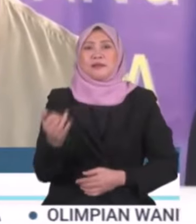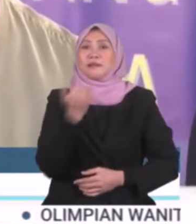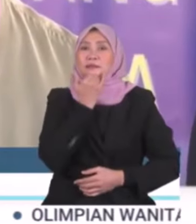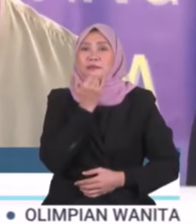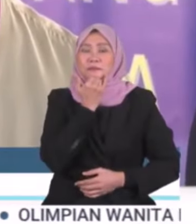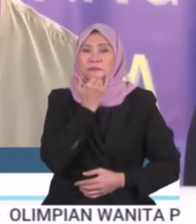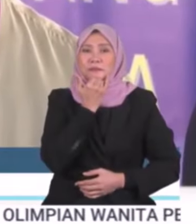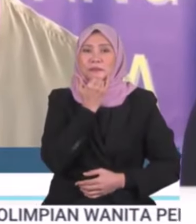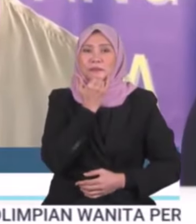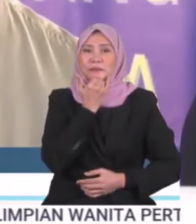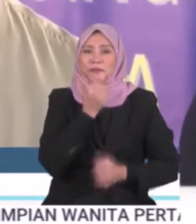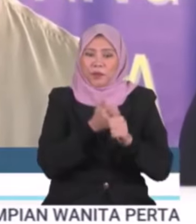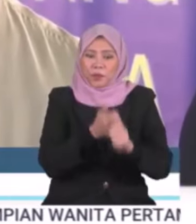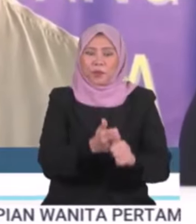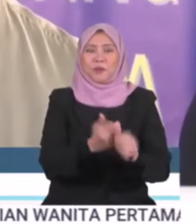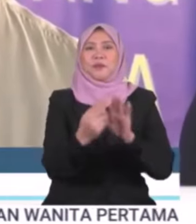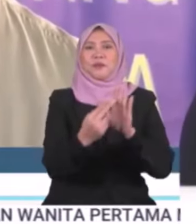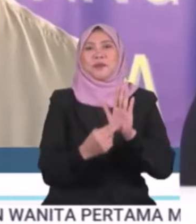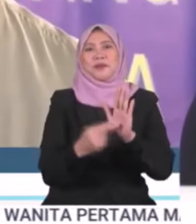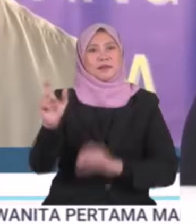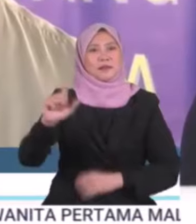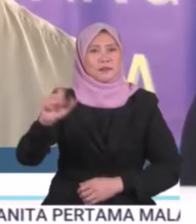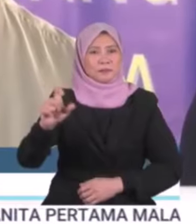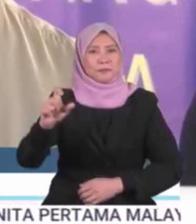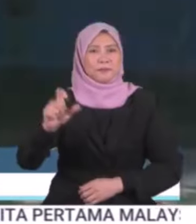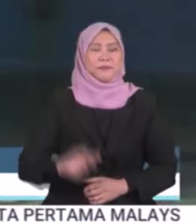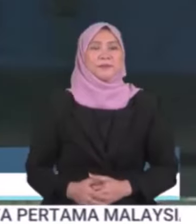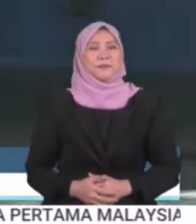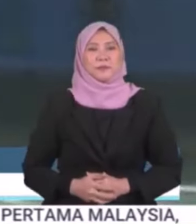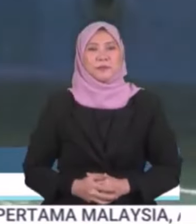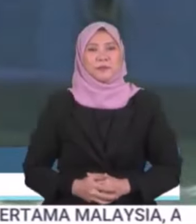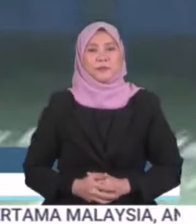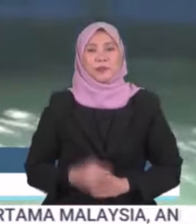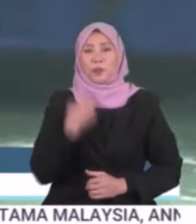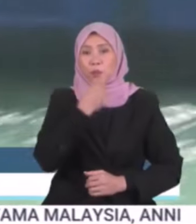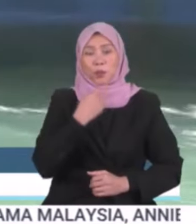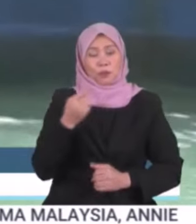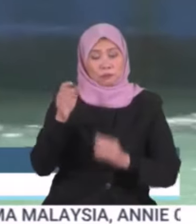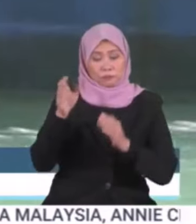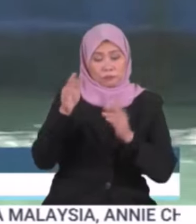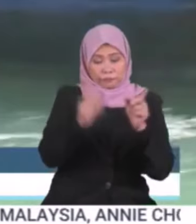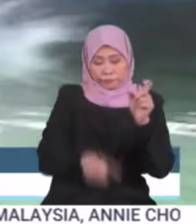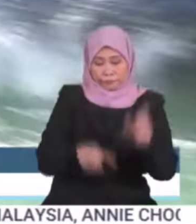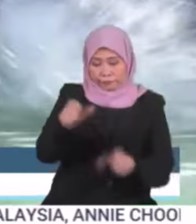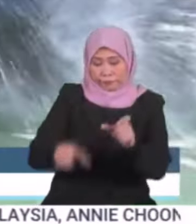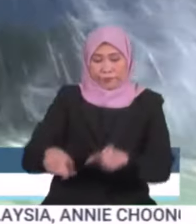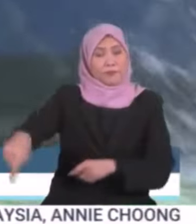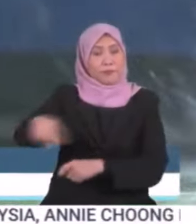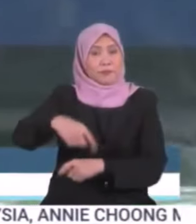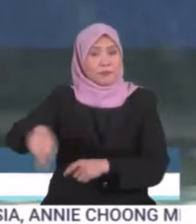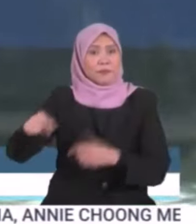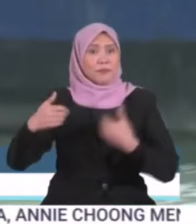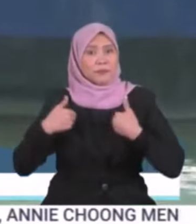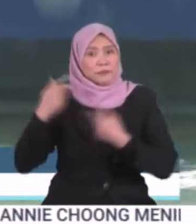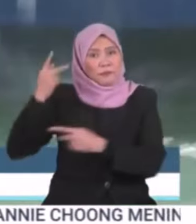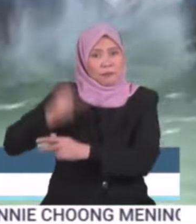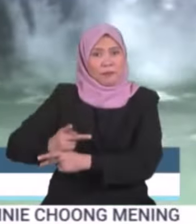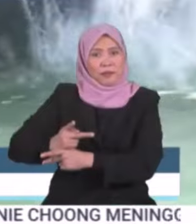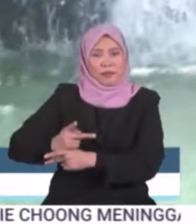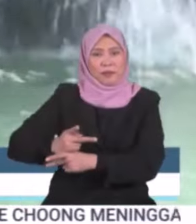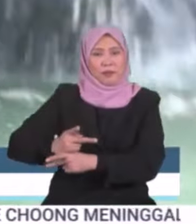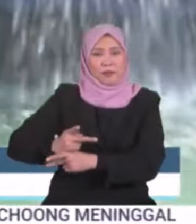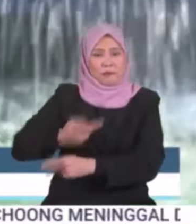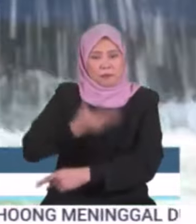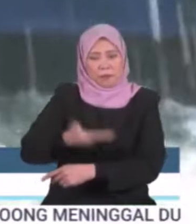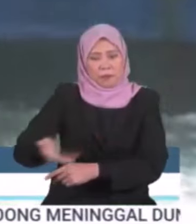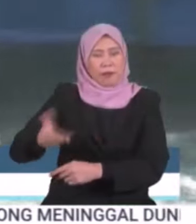menyalahi Syariah agama Islam itu sendiri pihak yang ada kepentingan dengan mana-mana simpanan bahan